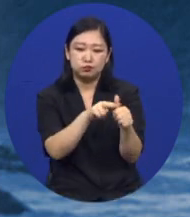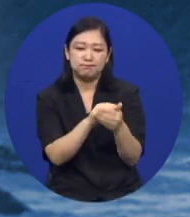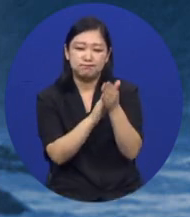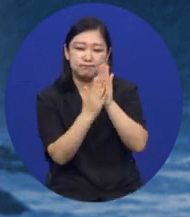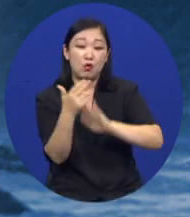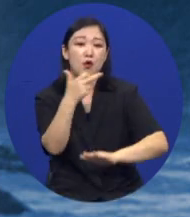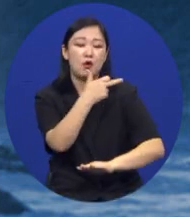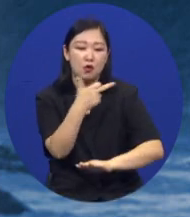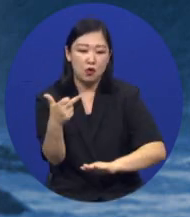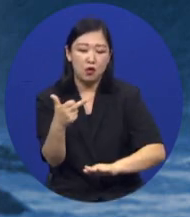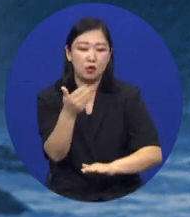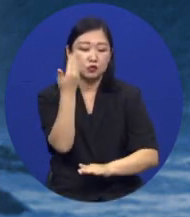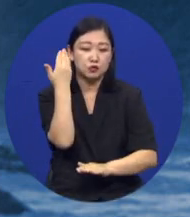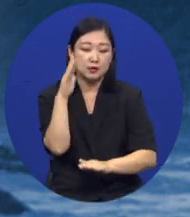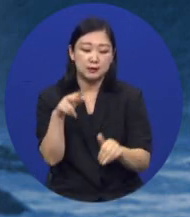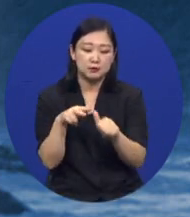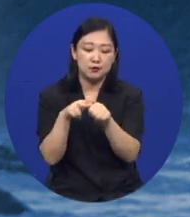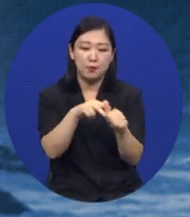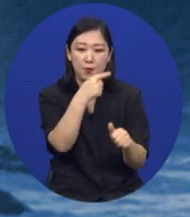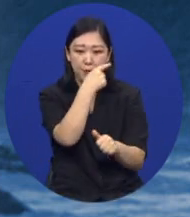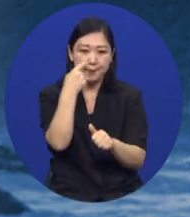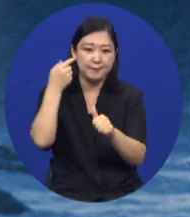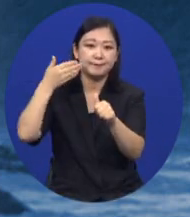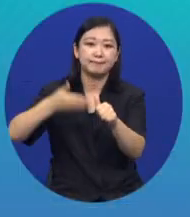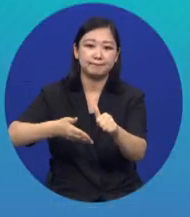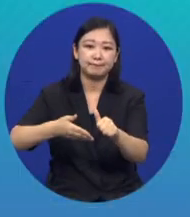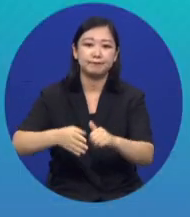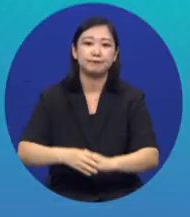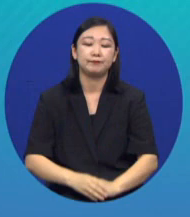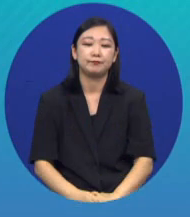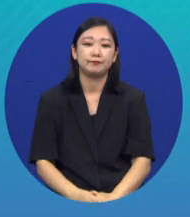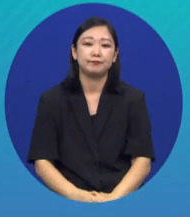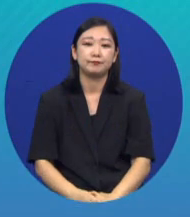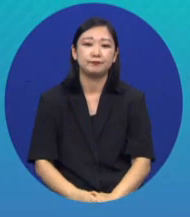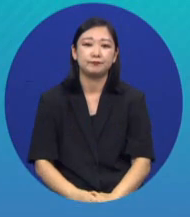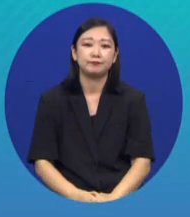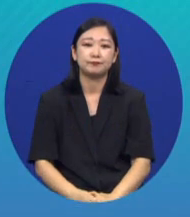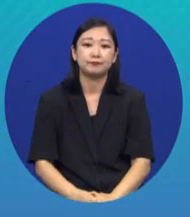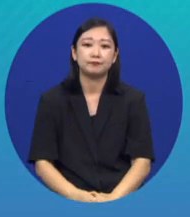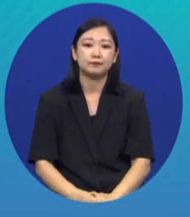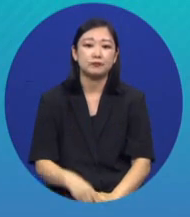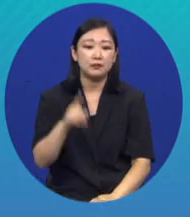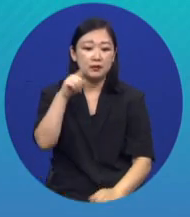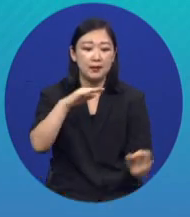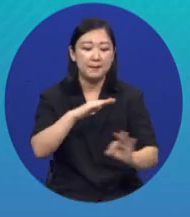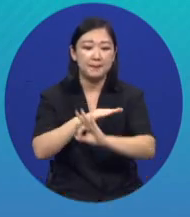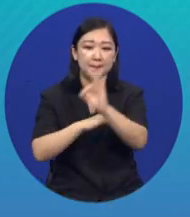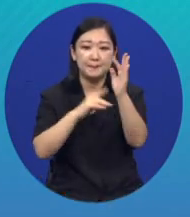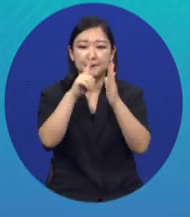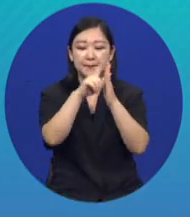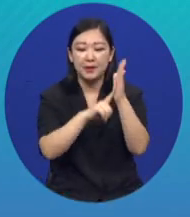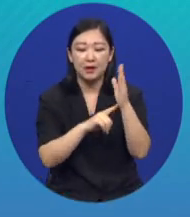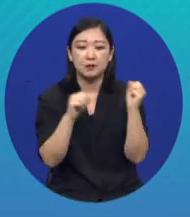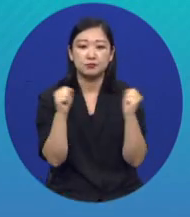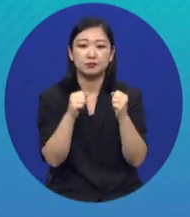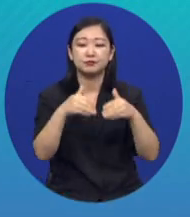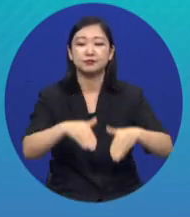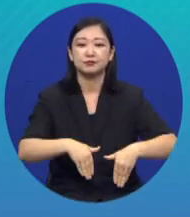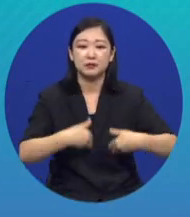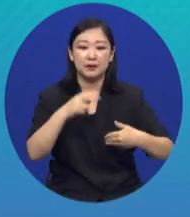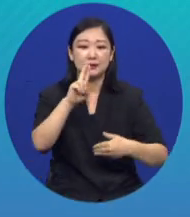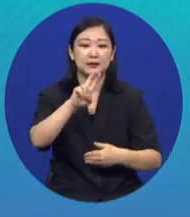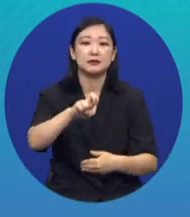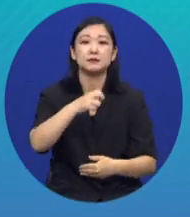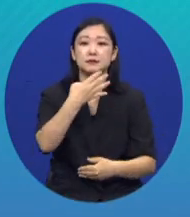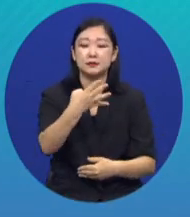있는 만큼 최신 기상 정보를 확인하시기 바랍니다. 자세한 내일 기온 살펴보겠습니다. 내일 아침 최저기온은 북부와 남부지역